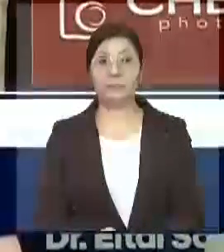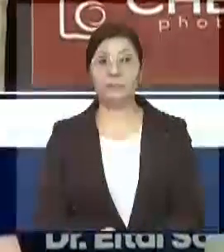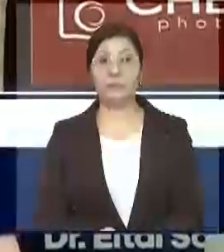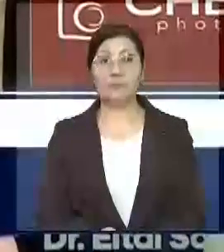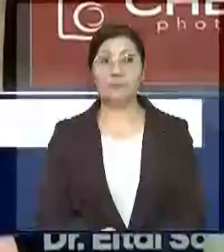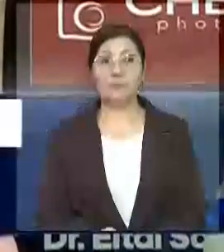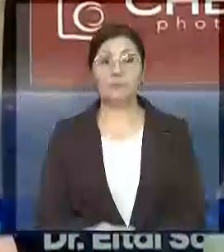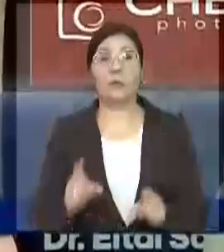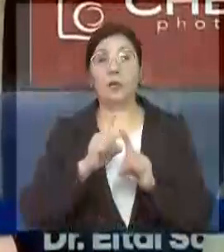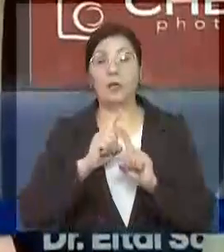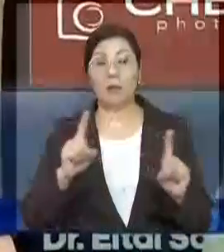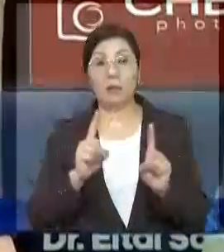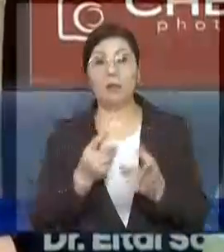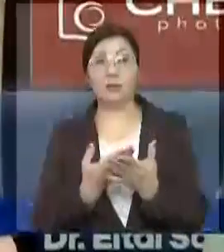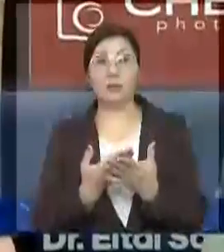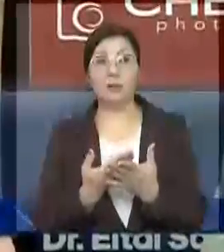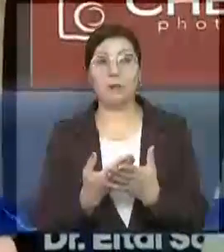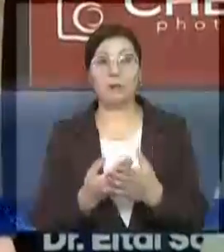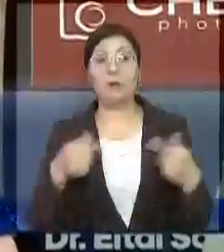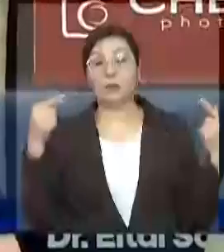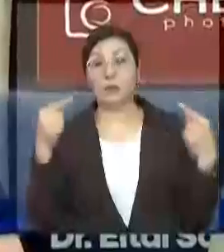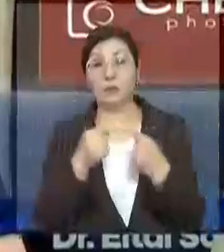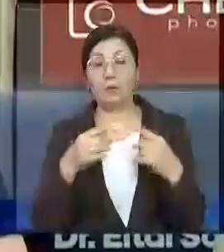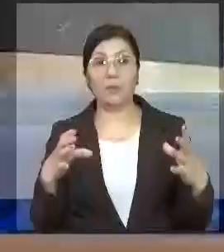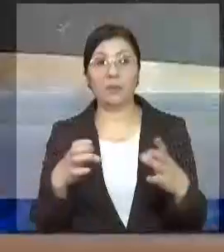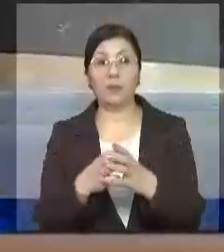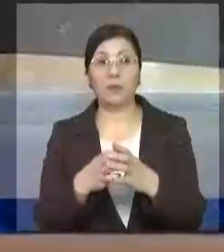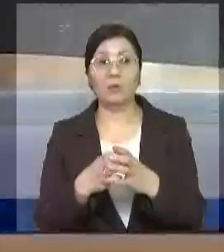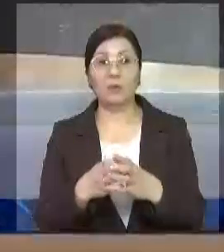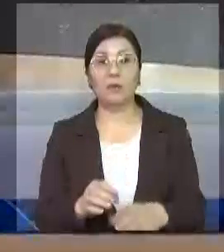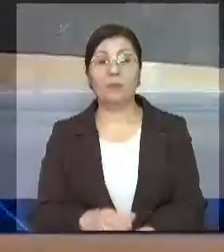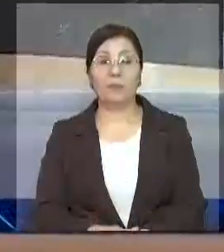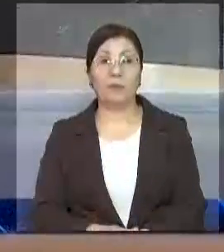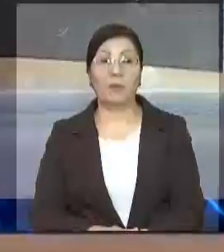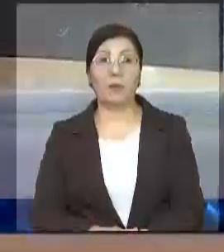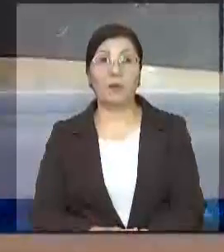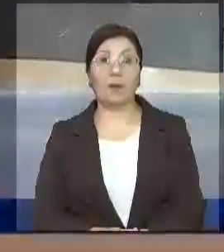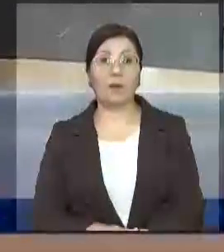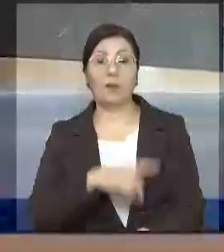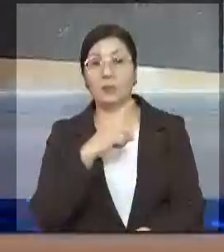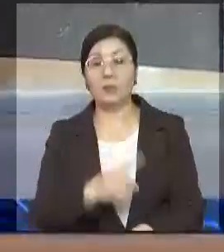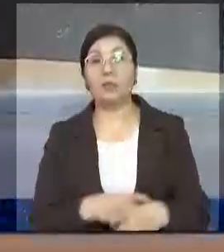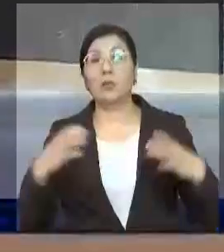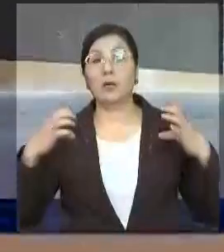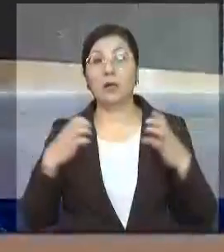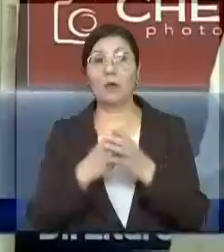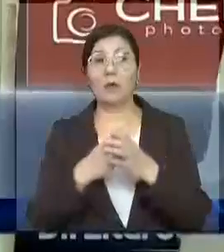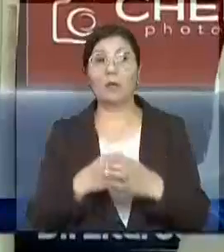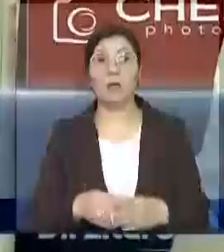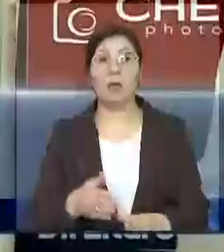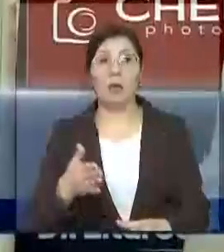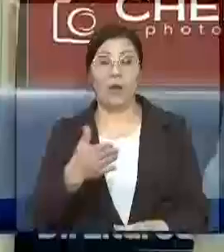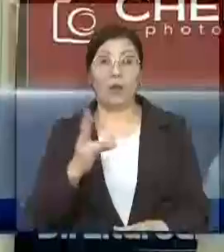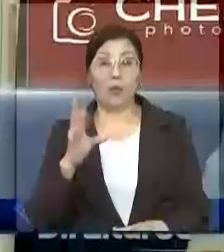наверное, лишних слов не нужно. Соперник достаточно, скажем так, серьезный. В большей степени все равно